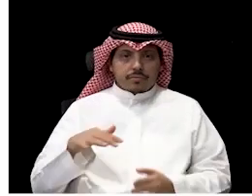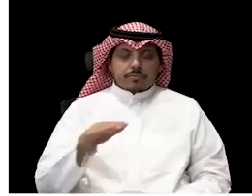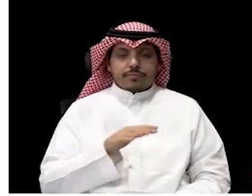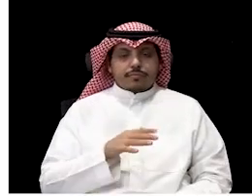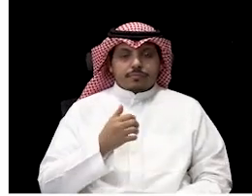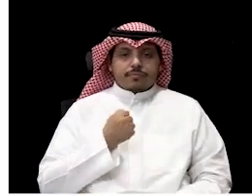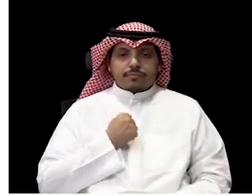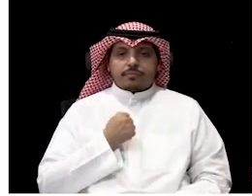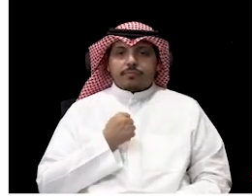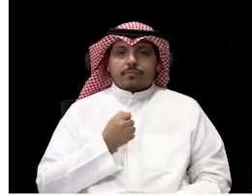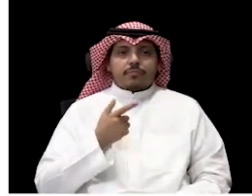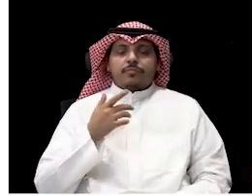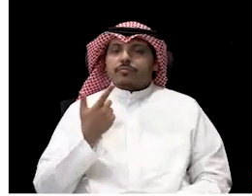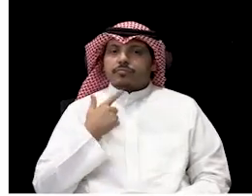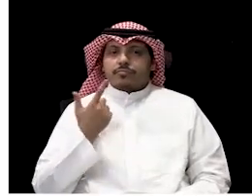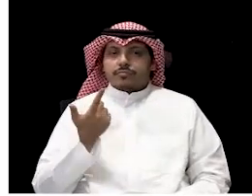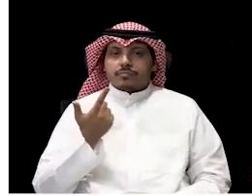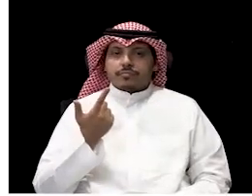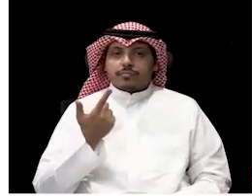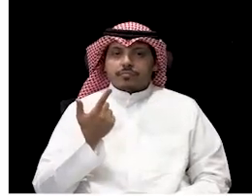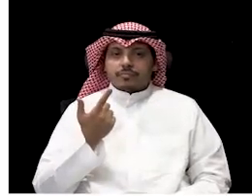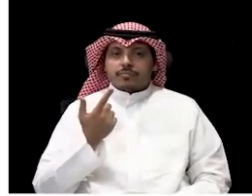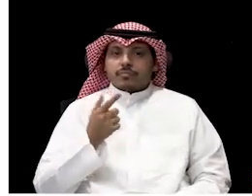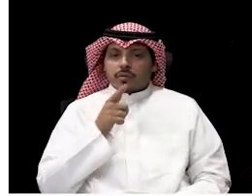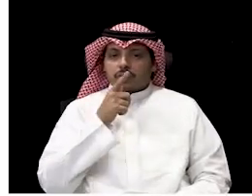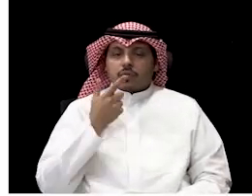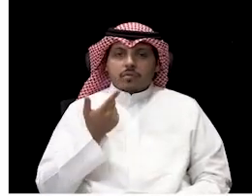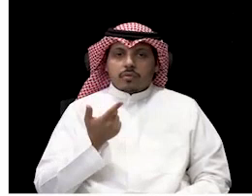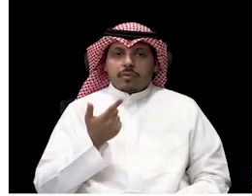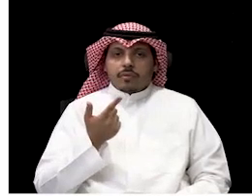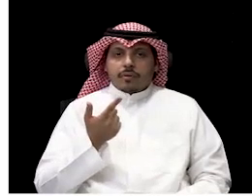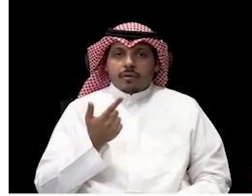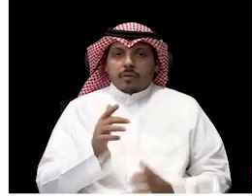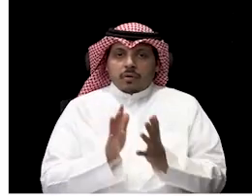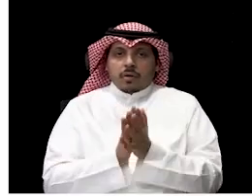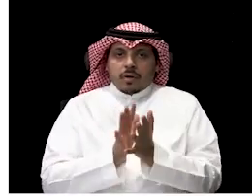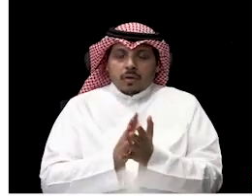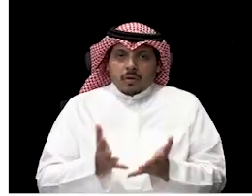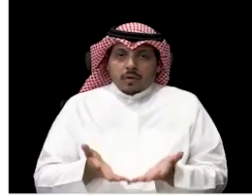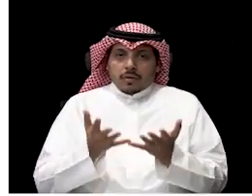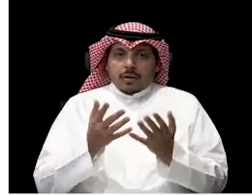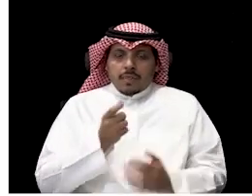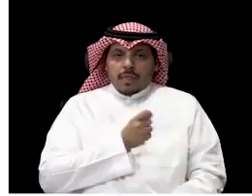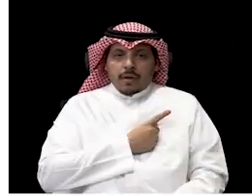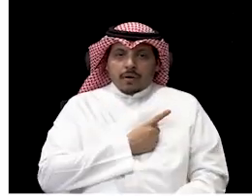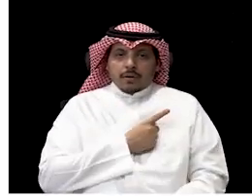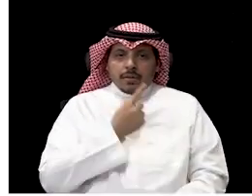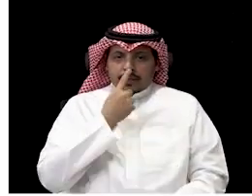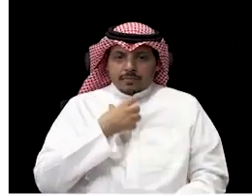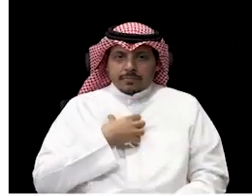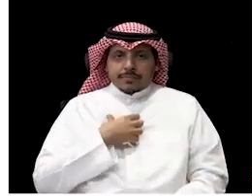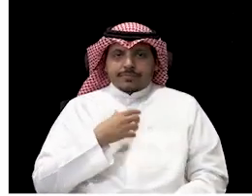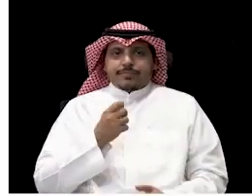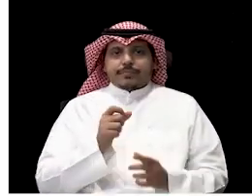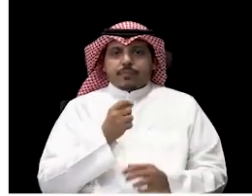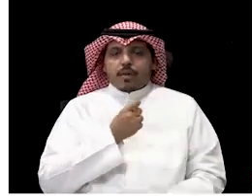إليك؟ تشعر بماذا؟ إذن تقول ماذا؟ نقول يعزز ثقتي بنفسي وثقة الآخرين